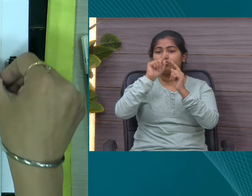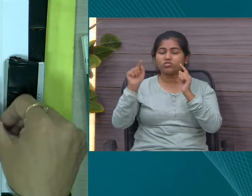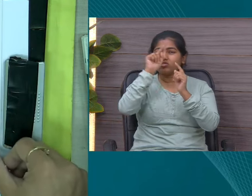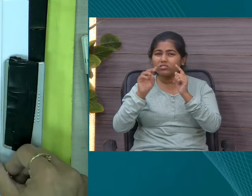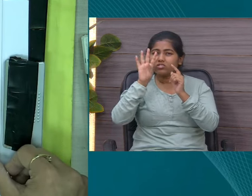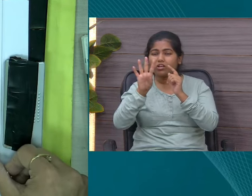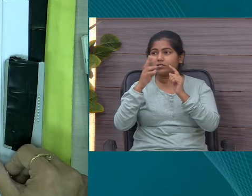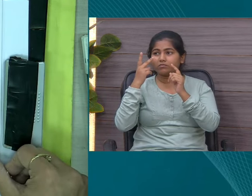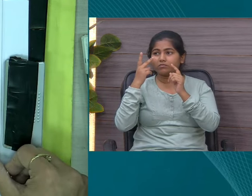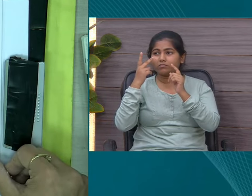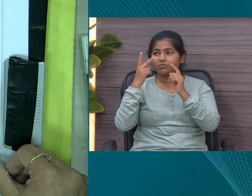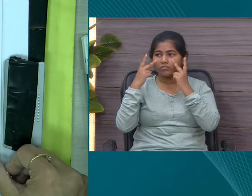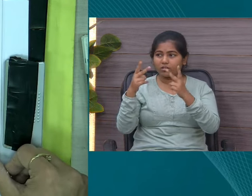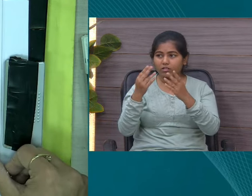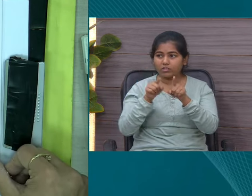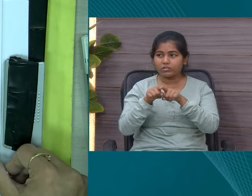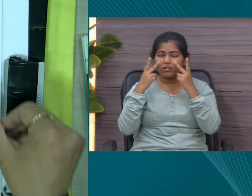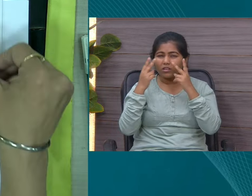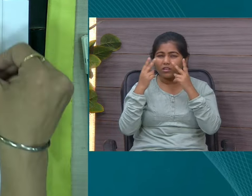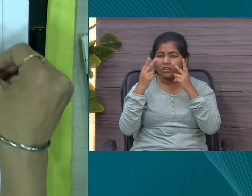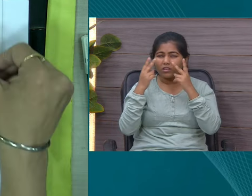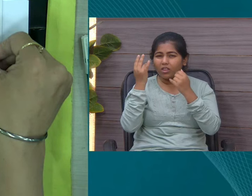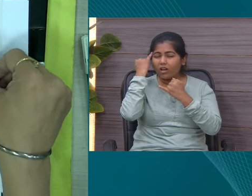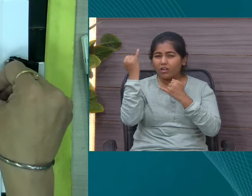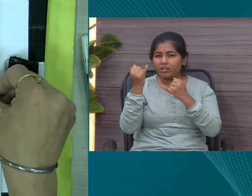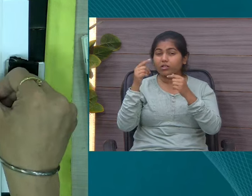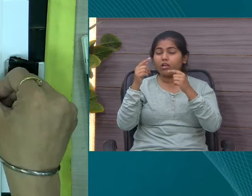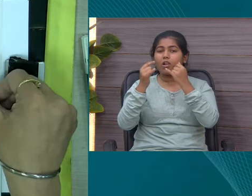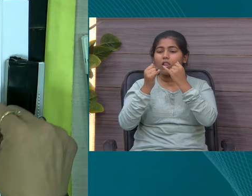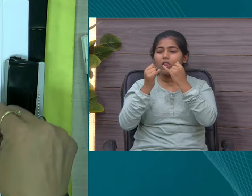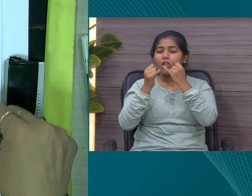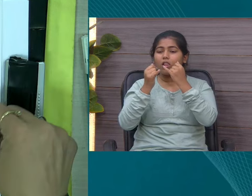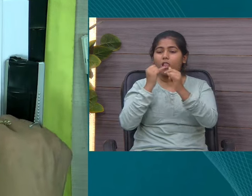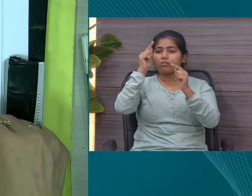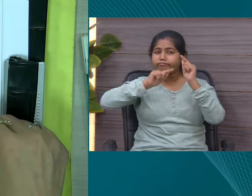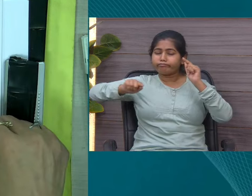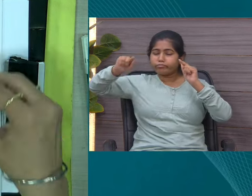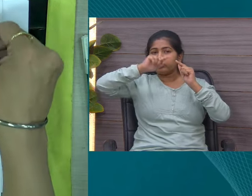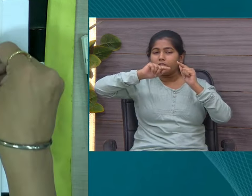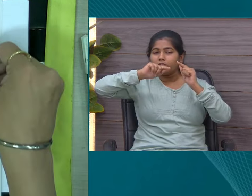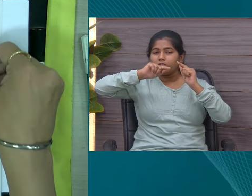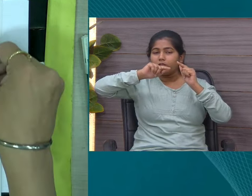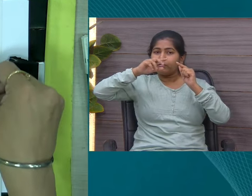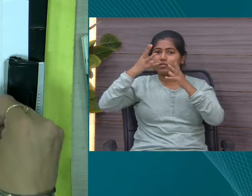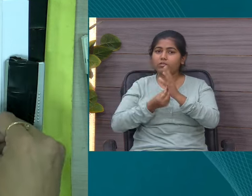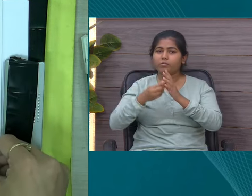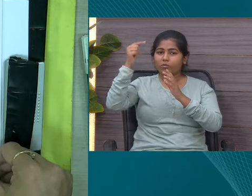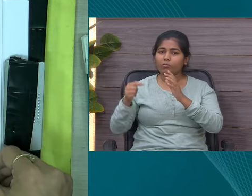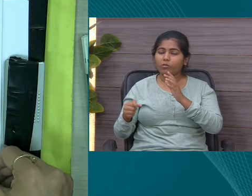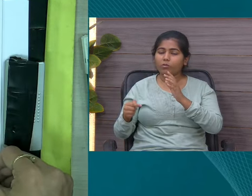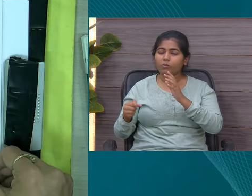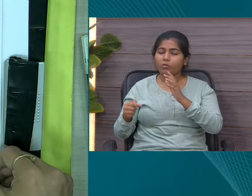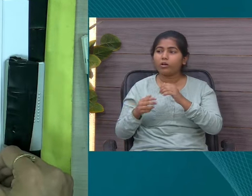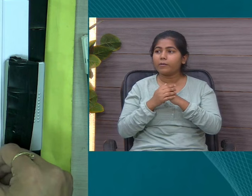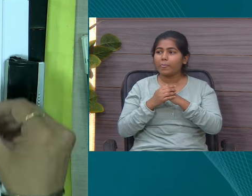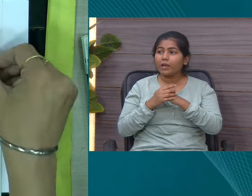हैं, क्या दिख रहा है यहाँ पर? कि जो बाहर का शेल है उसमें सब में एक, सब में एक है, वो तो हमने यहाँ देख लिया। साइज में कुछ दिख रहा है